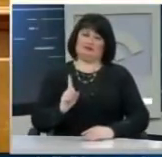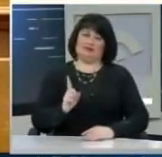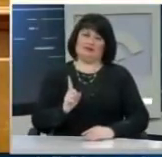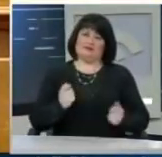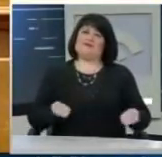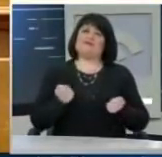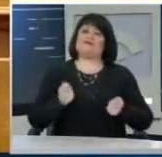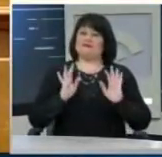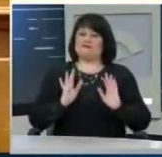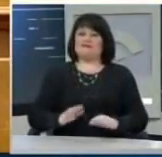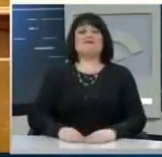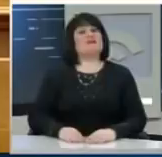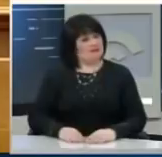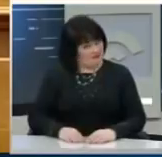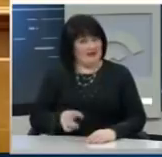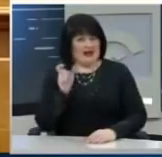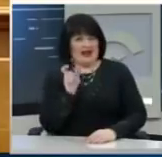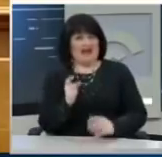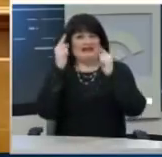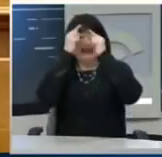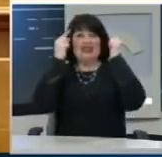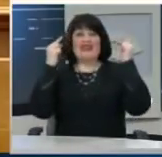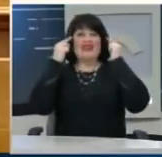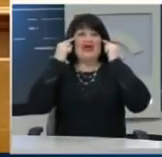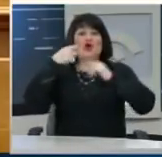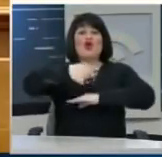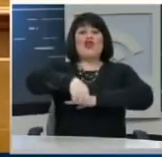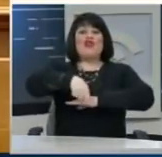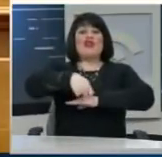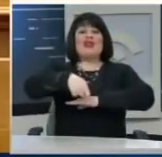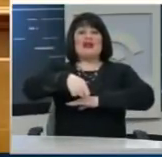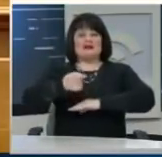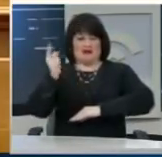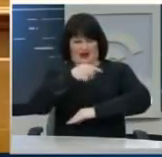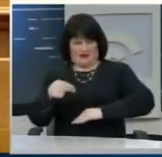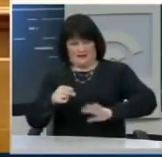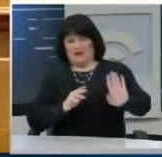Αλλά θεοδικία, ναι. Όχι, θα σας πω, δεν είναι άλλο θέμα.